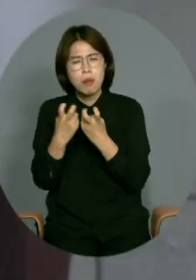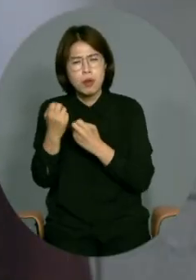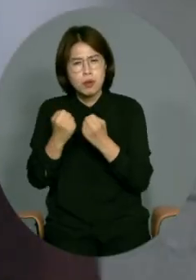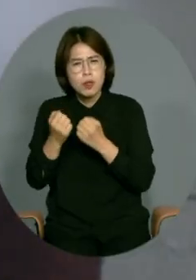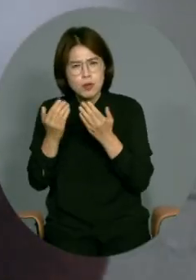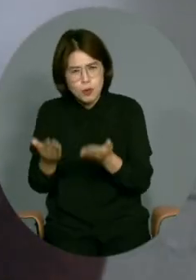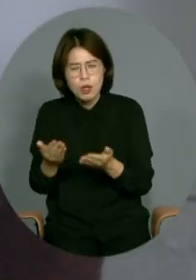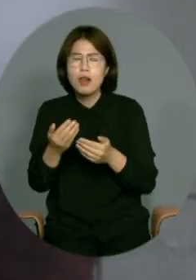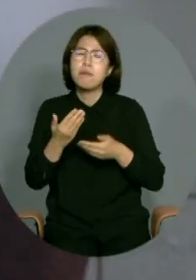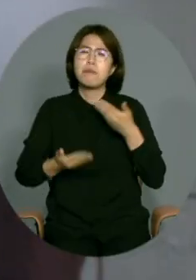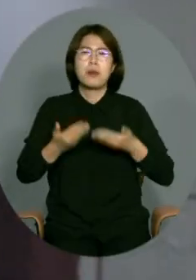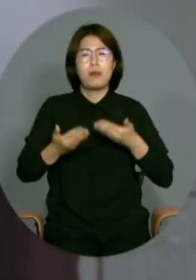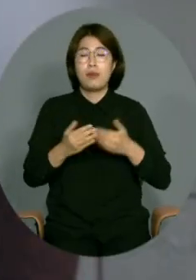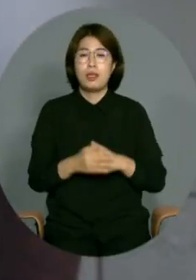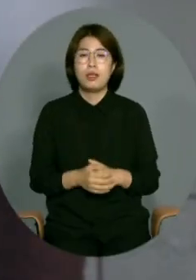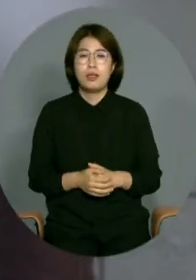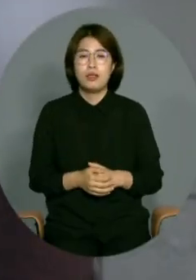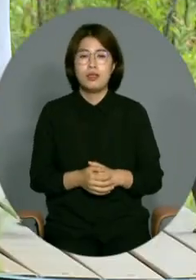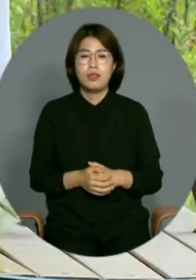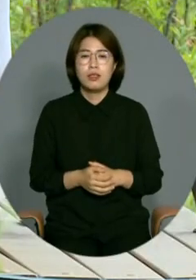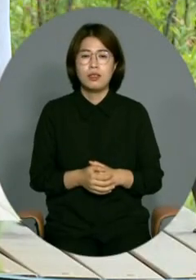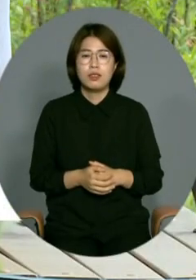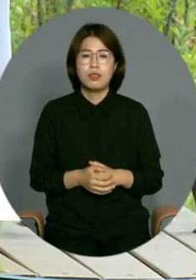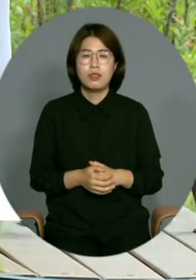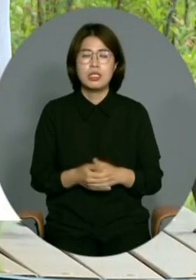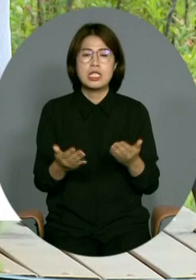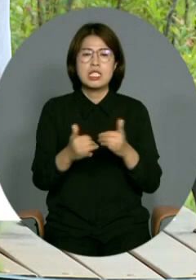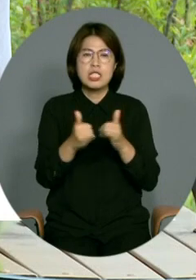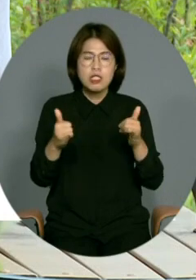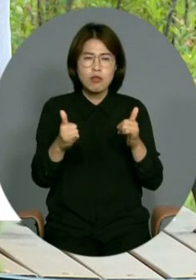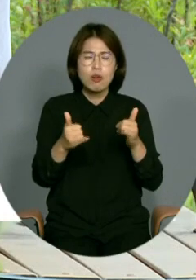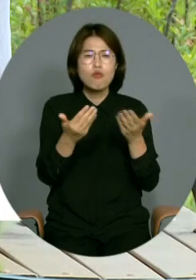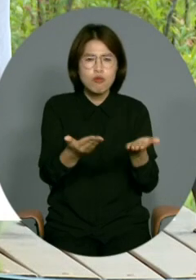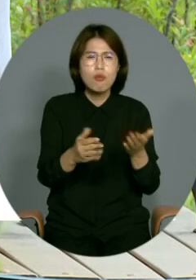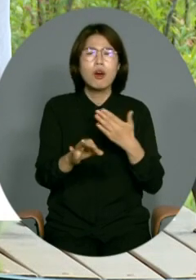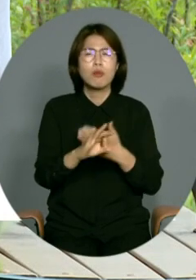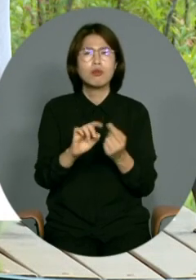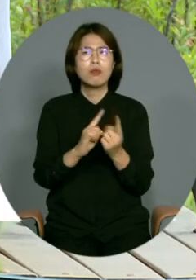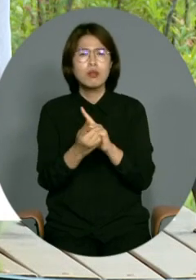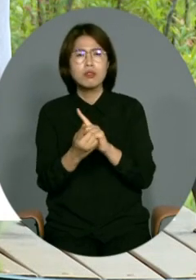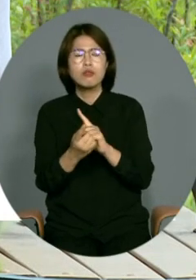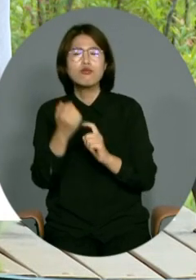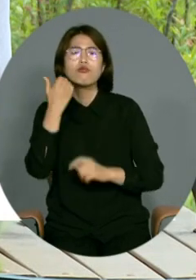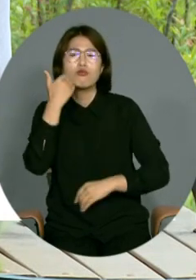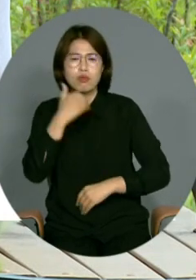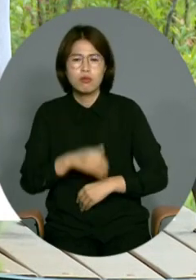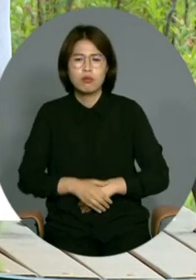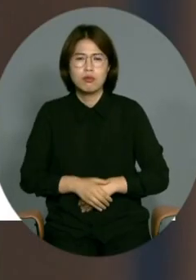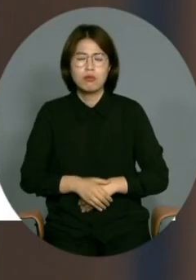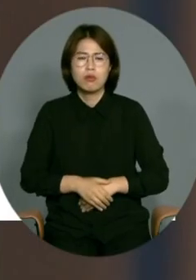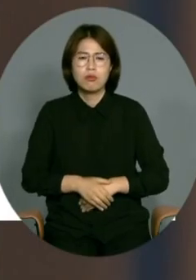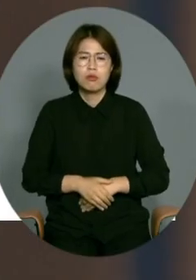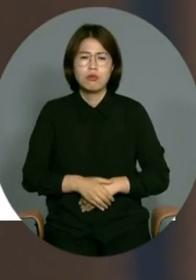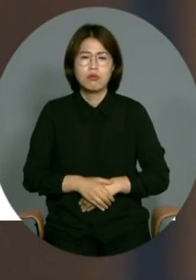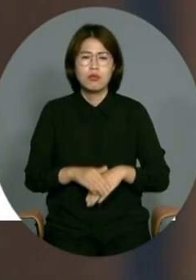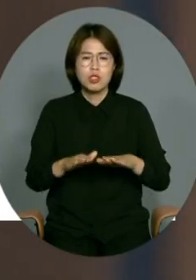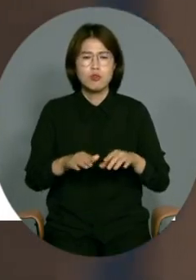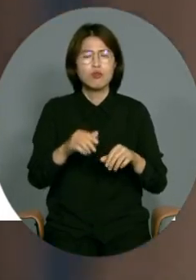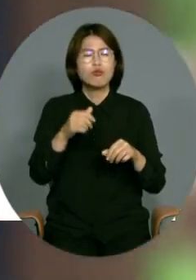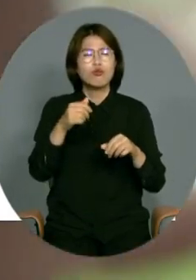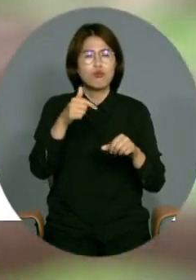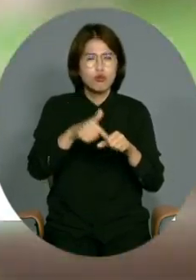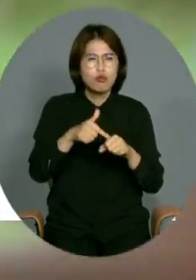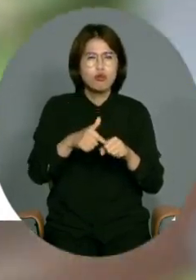알려주랴 정신없었습니다. 직원이 빠지면은 대체 인력이 없잖아요. 휴게 시간을 쉬어버리면 주유소도 왔다 갔다